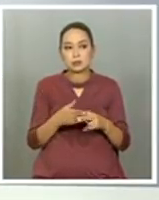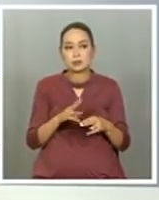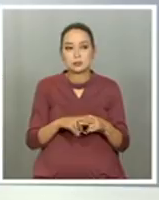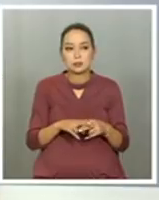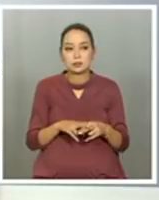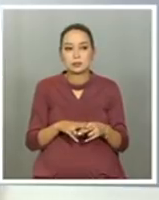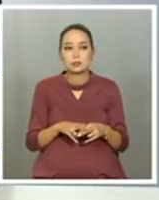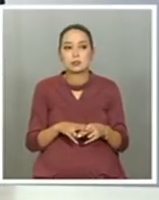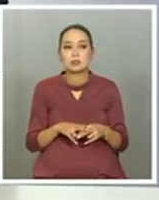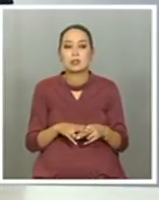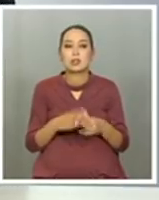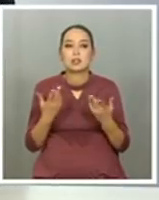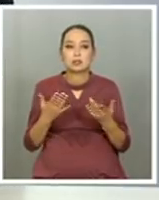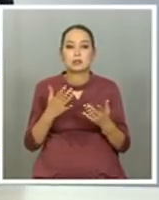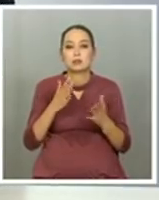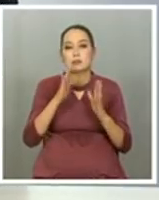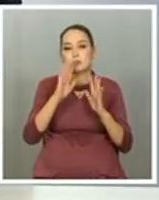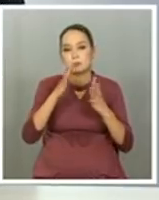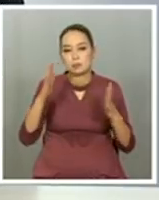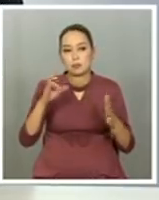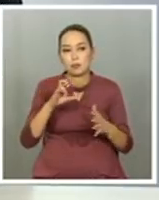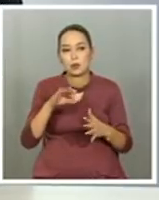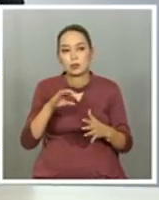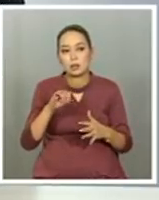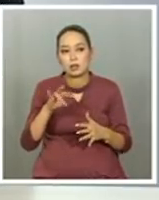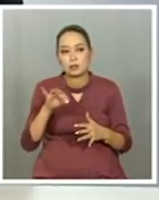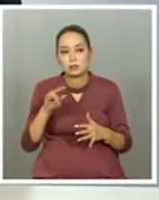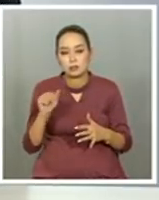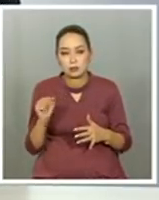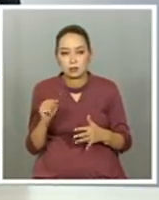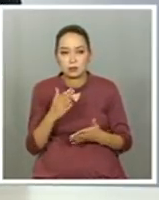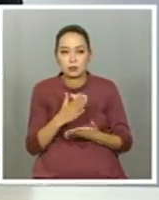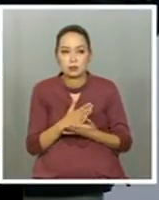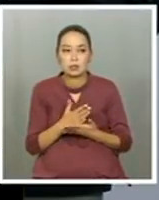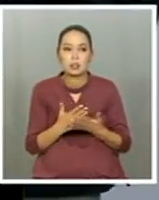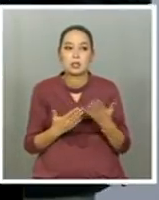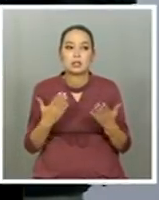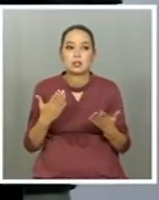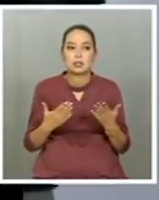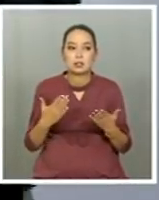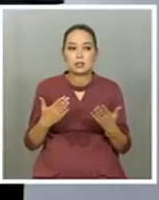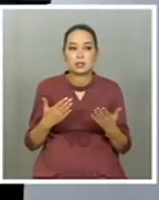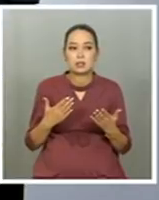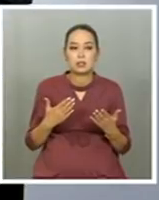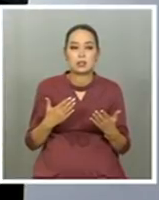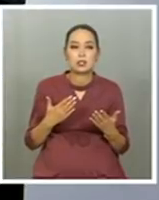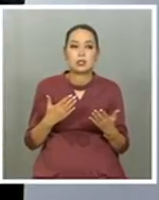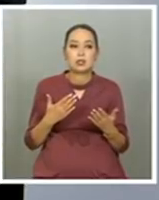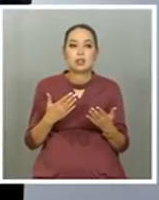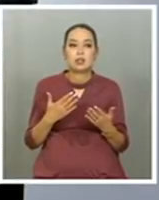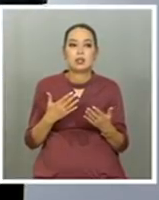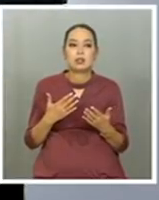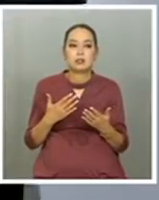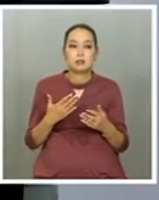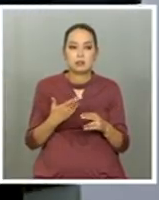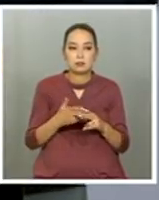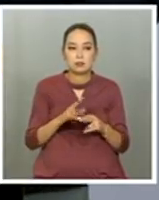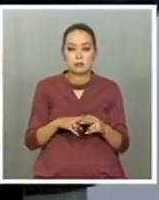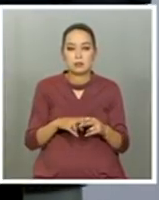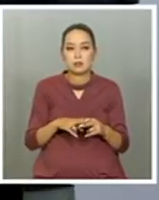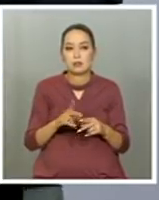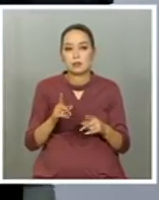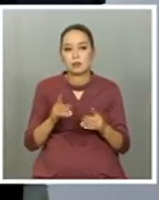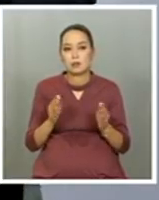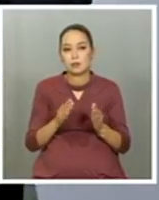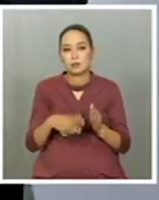қаумалдар, кейбір өсімдіктер олардың популяциясы ерекше қорғауға алынады, және кейбір қаумалдар бізде кешенді болып табылады, яғни ол жерде